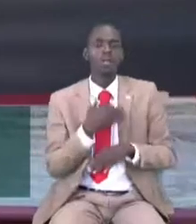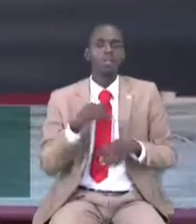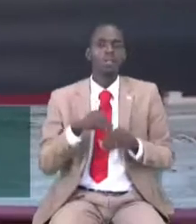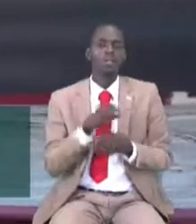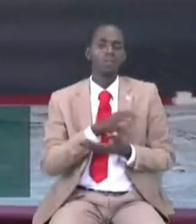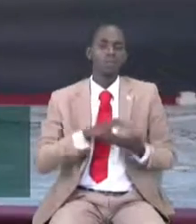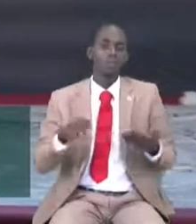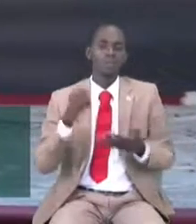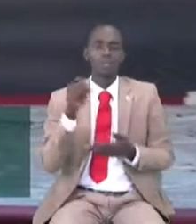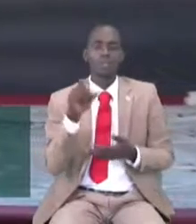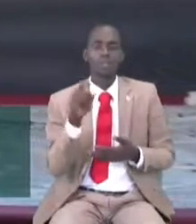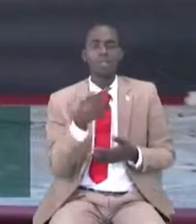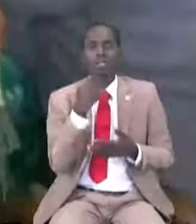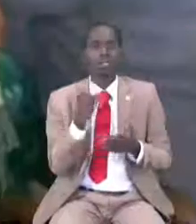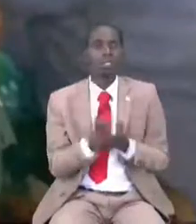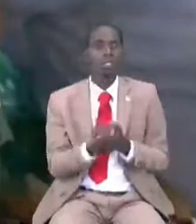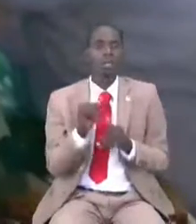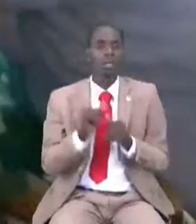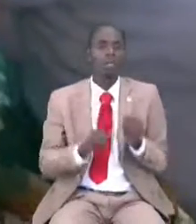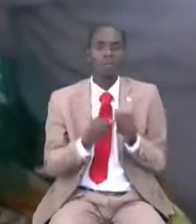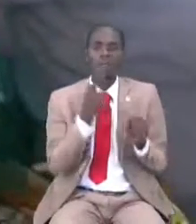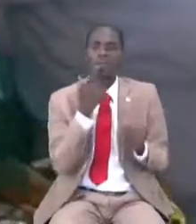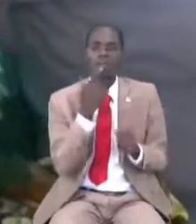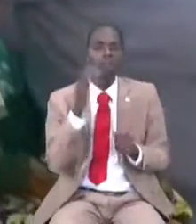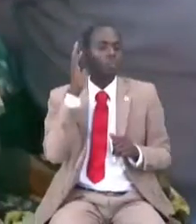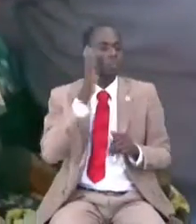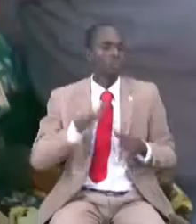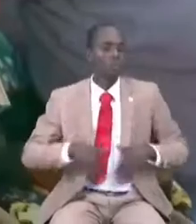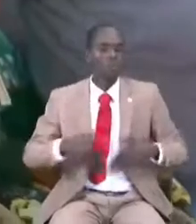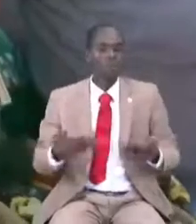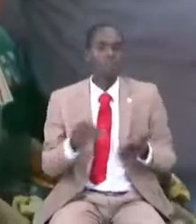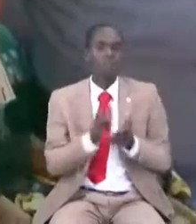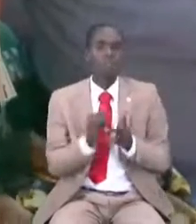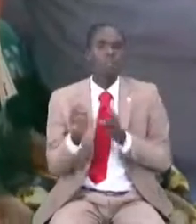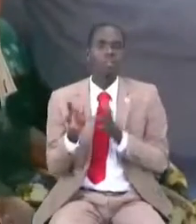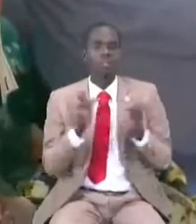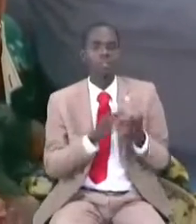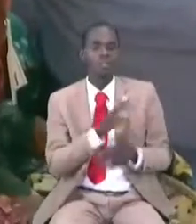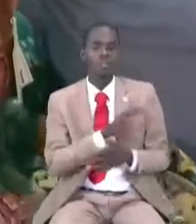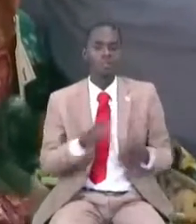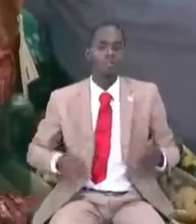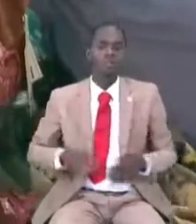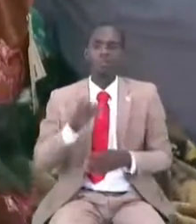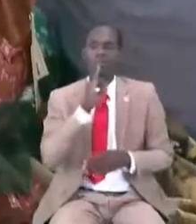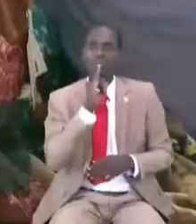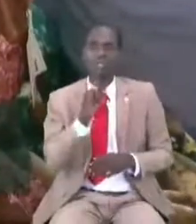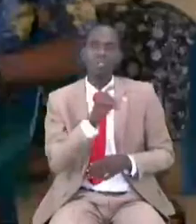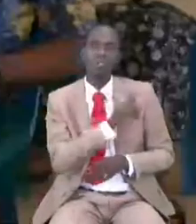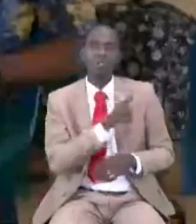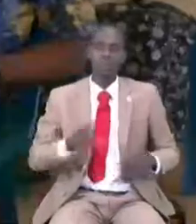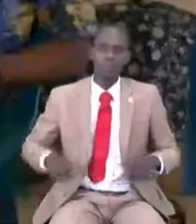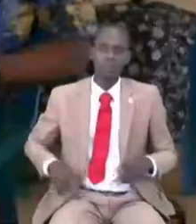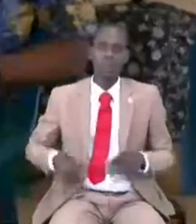Jésus-Christ est Seigneur à la gloire de Dieu le Père. Pour être